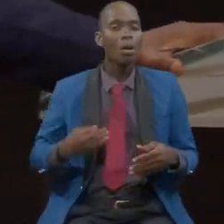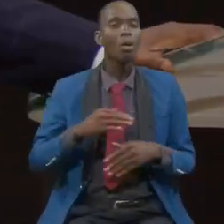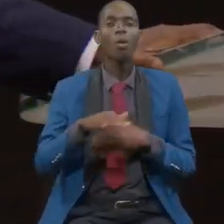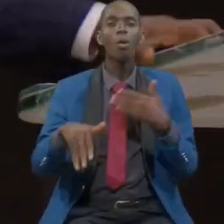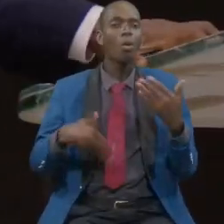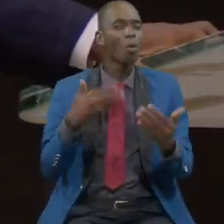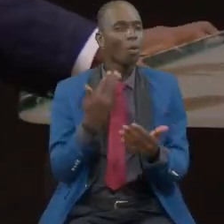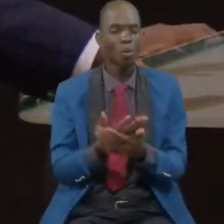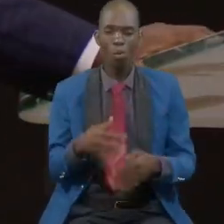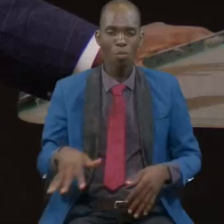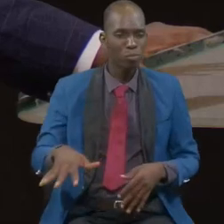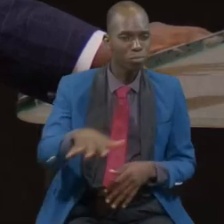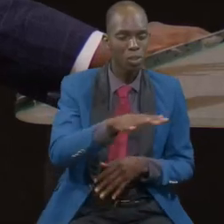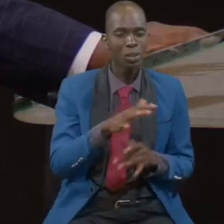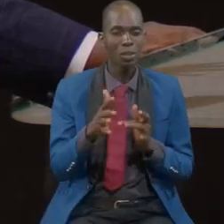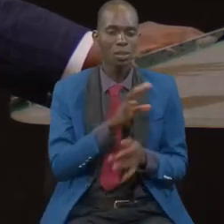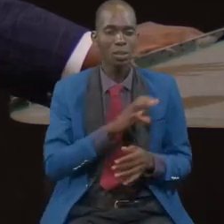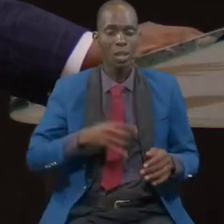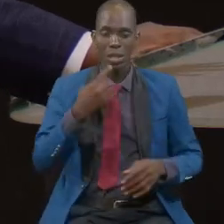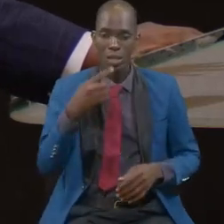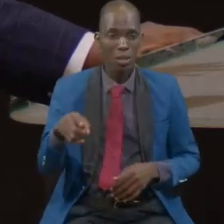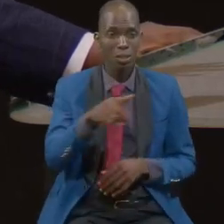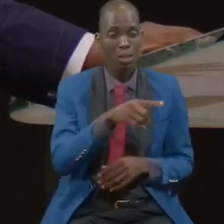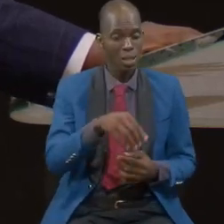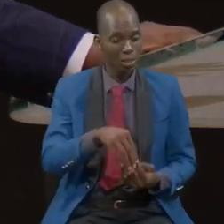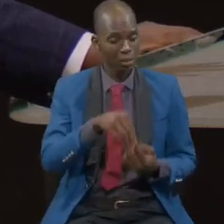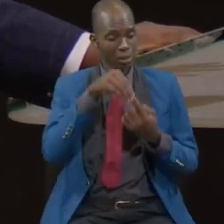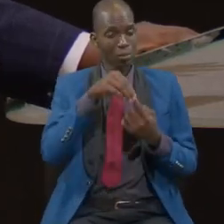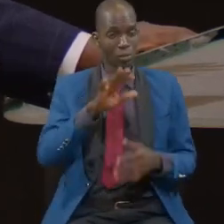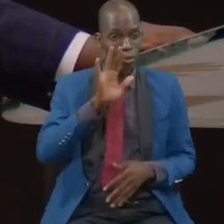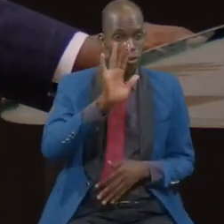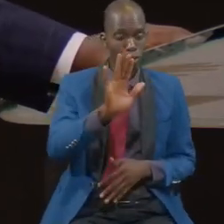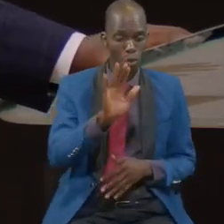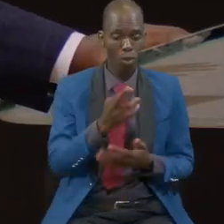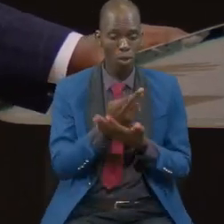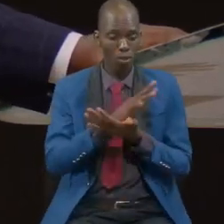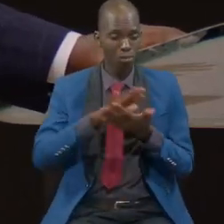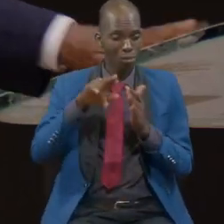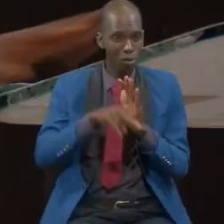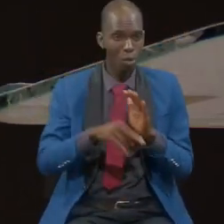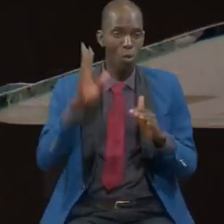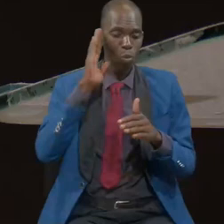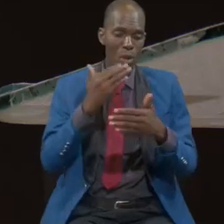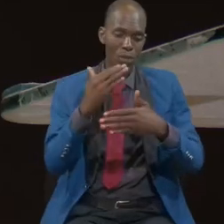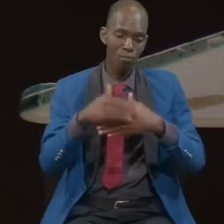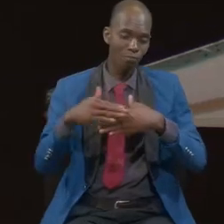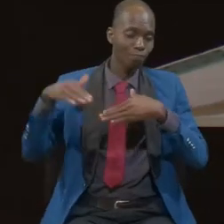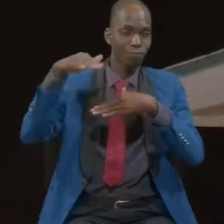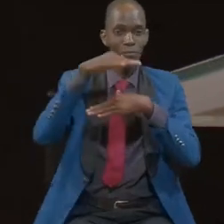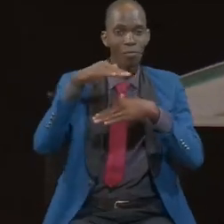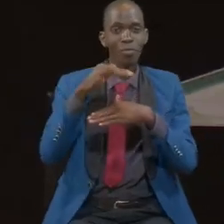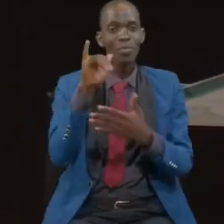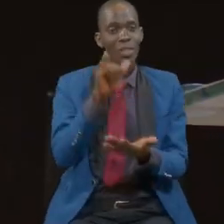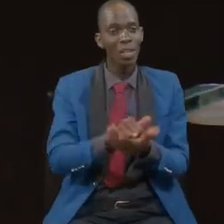cependant, à tous ces gens, Jésus a dit que si votre justice ne